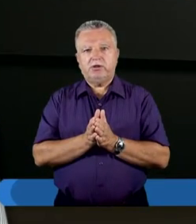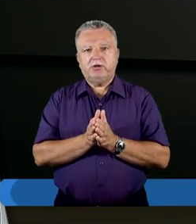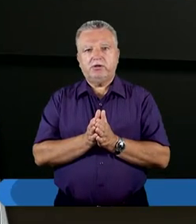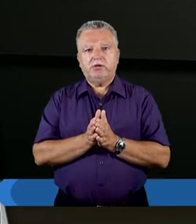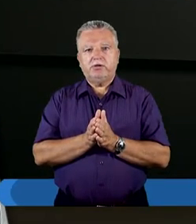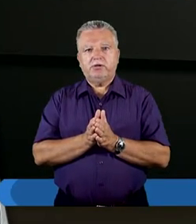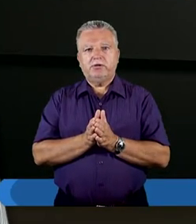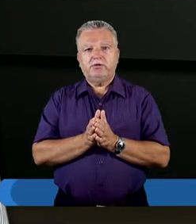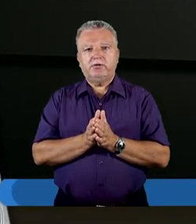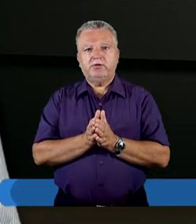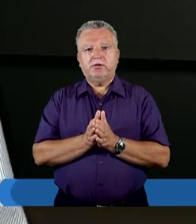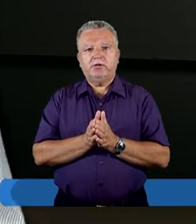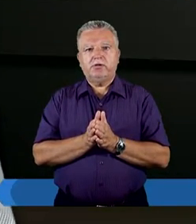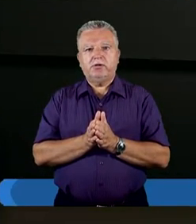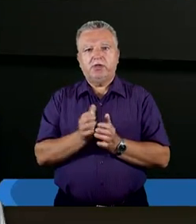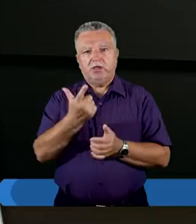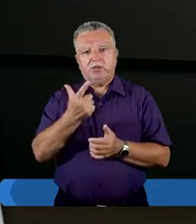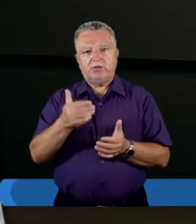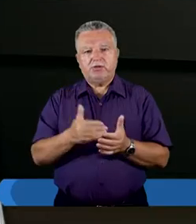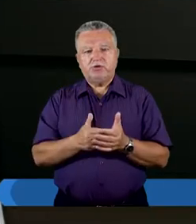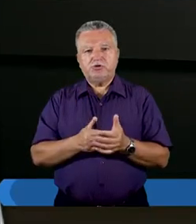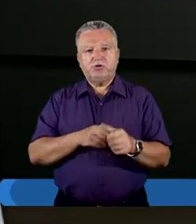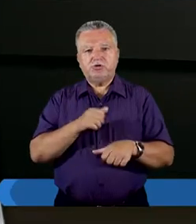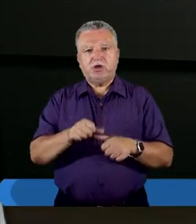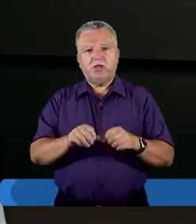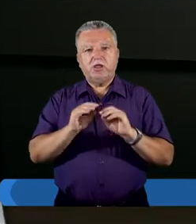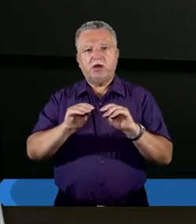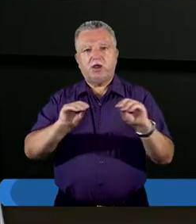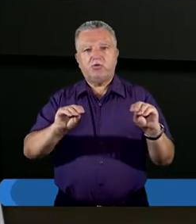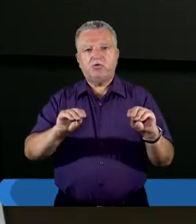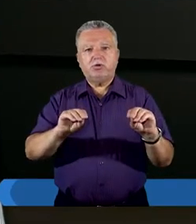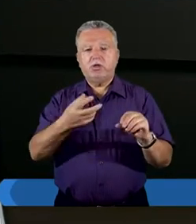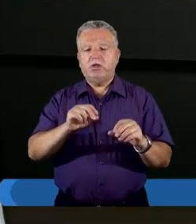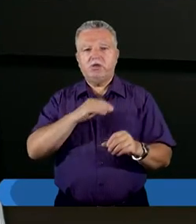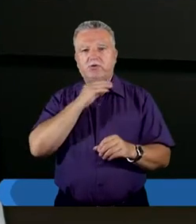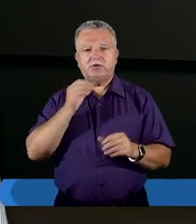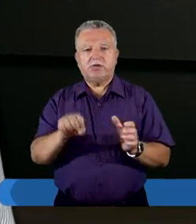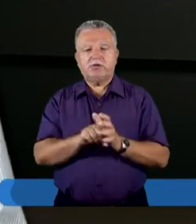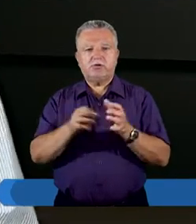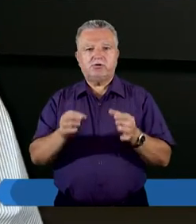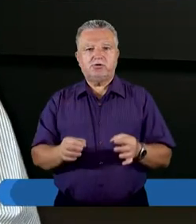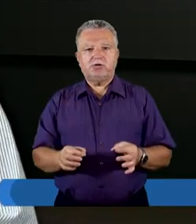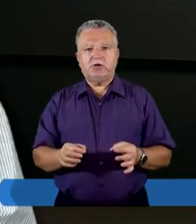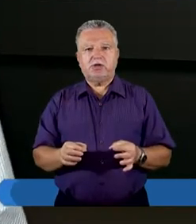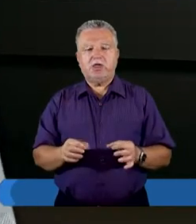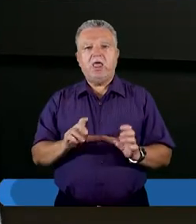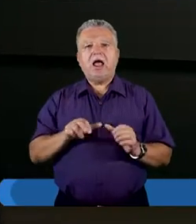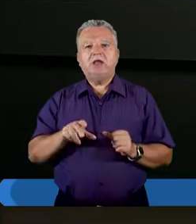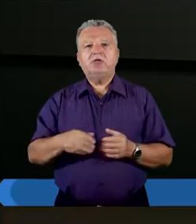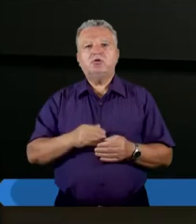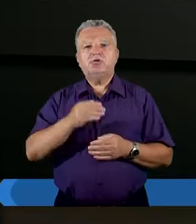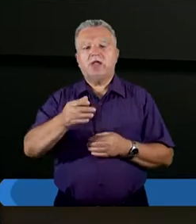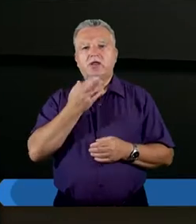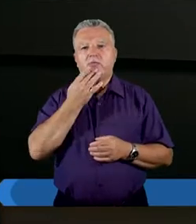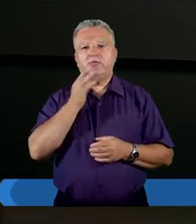Koryntian, 2000 lat nauki, niektórym nie wystarcza do dzisiaj. Natomiast idąc dalej,